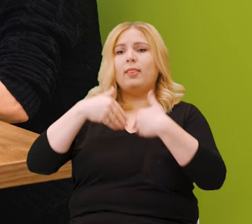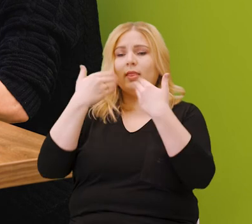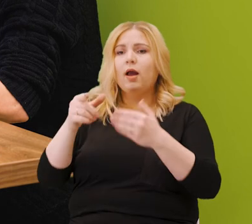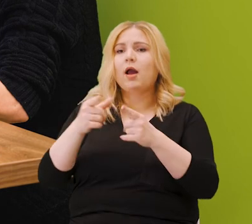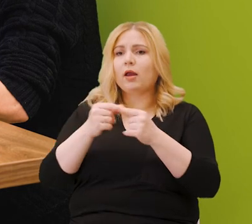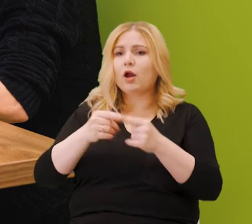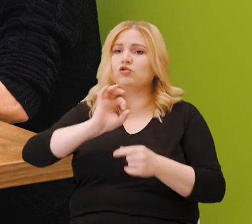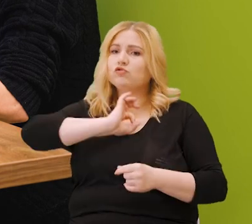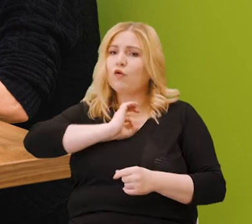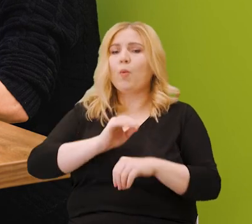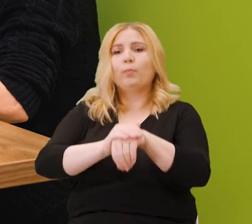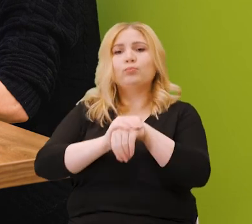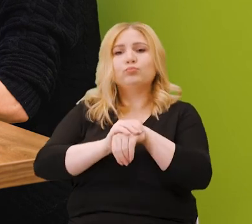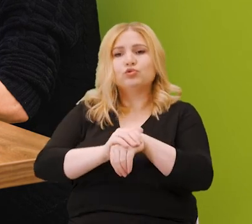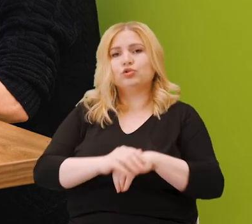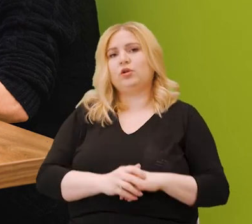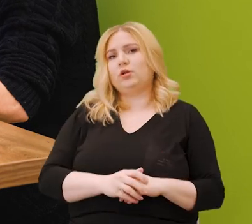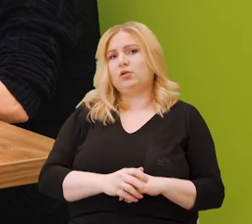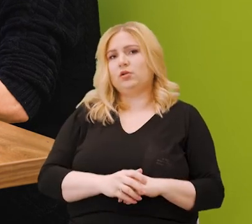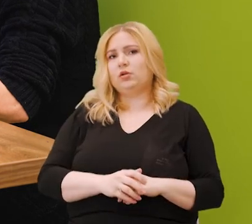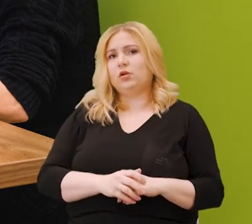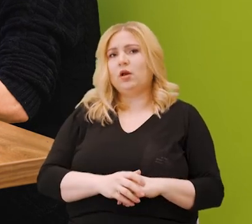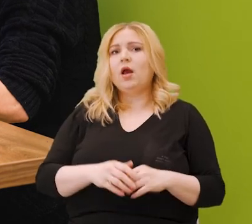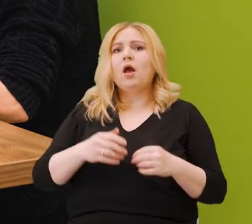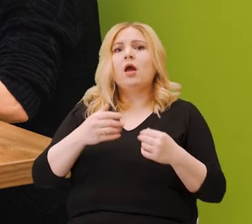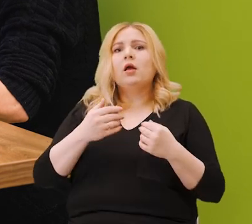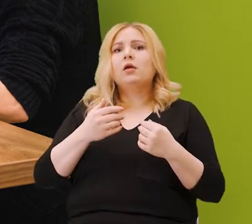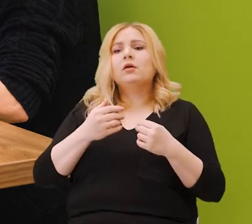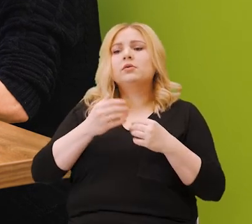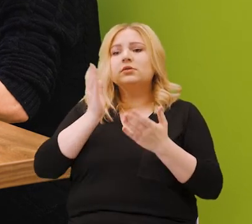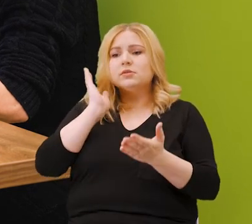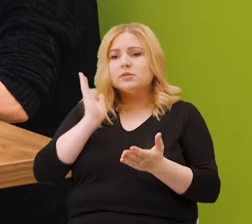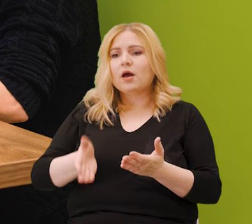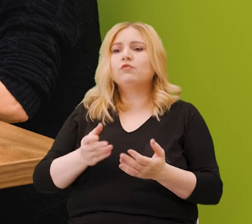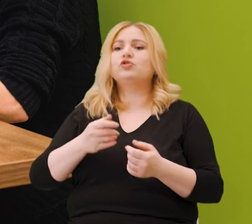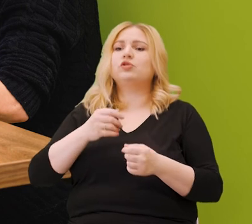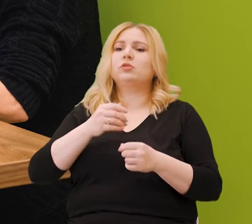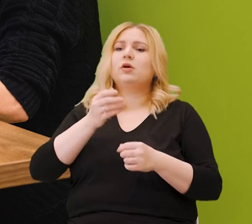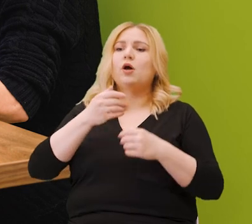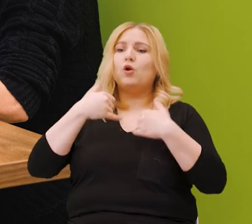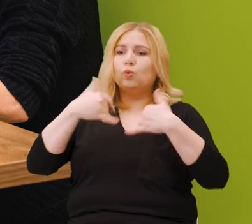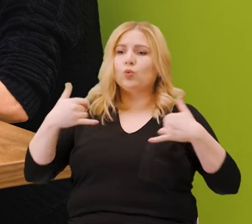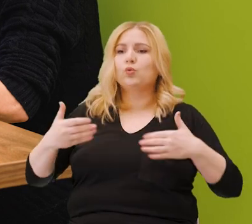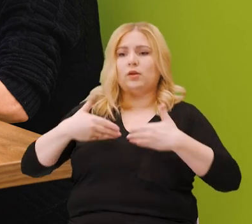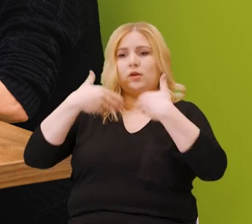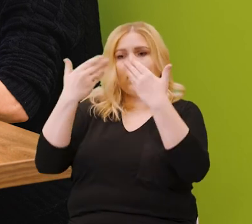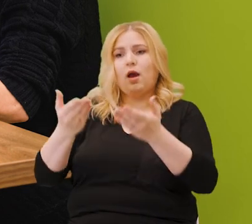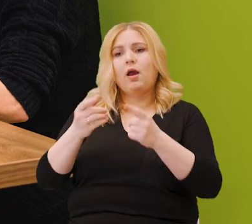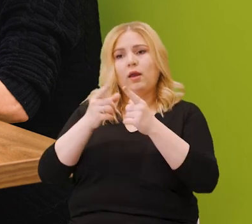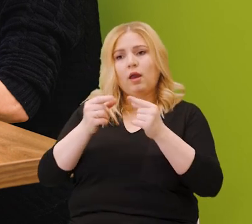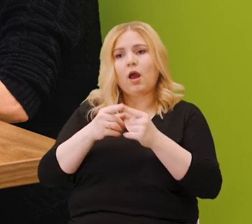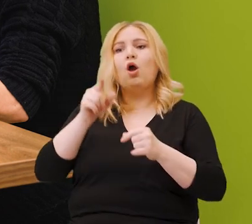dlatego powinieneś ją dać swojemu przyjacielowi, wyjaśniła mu Wiesia. Nic tak nie utwierdza nas w przekonaniu o